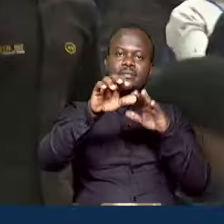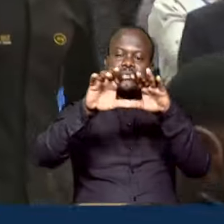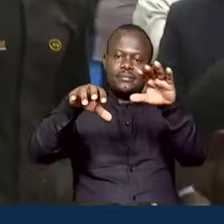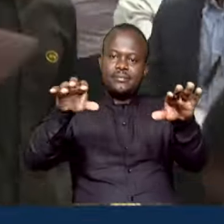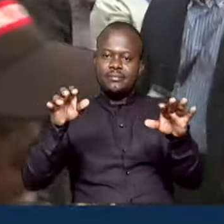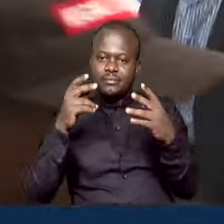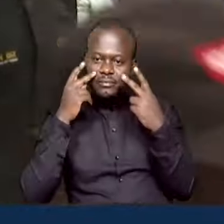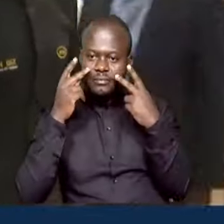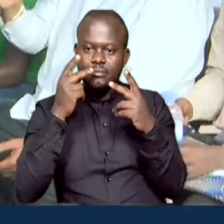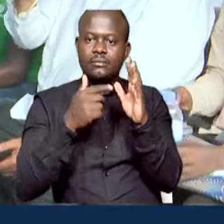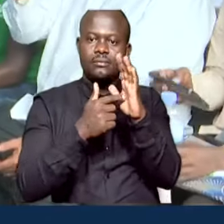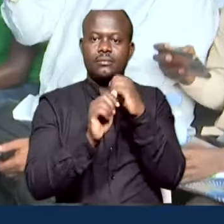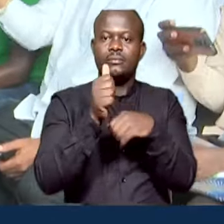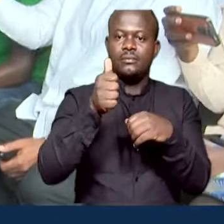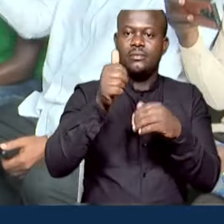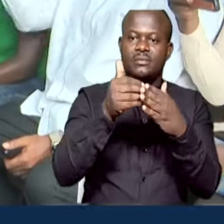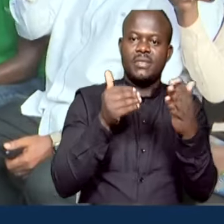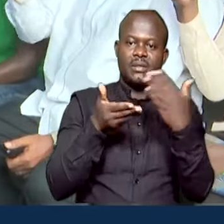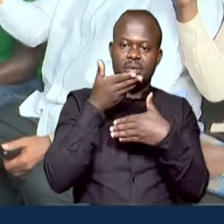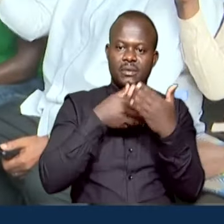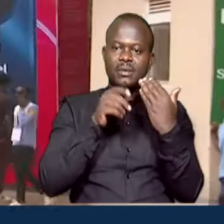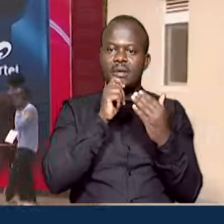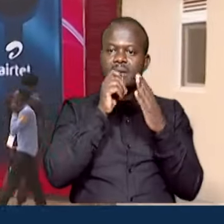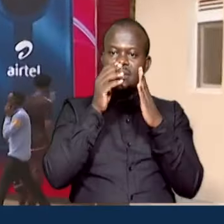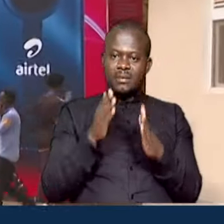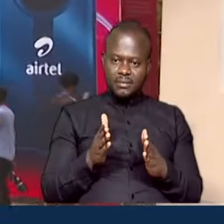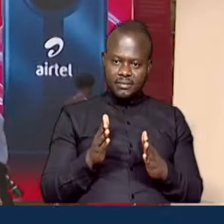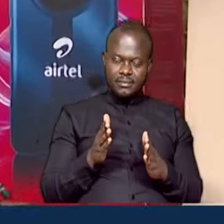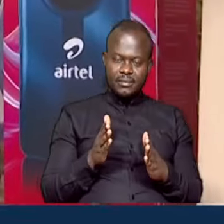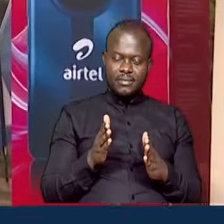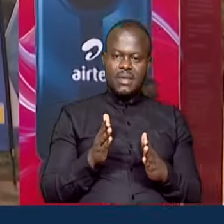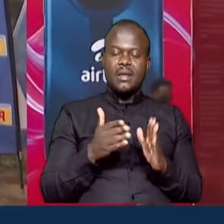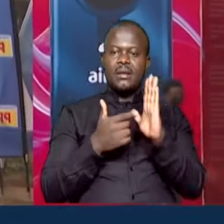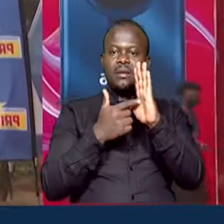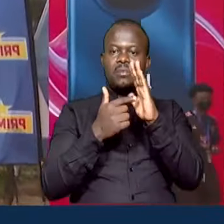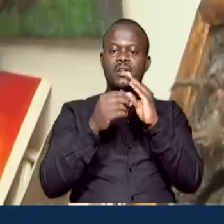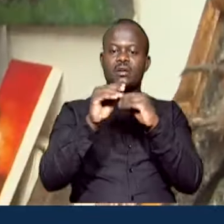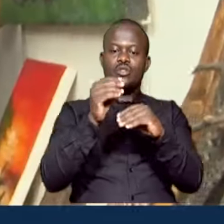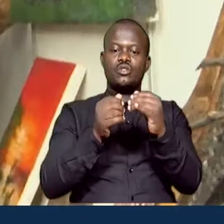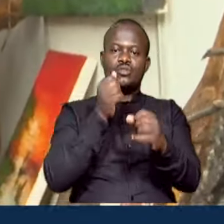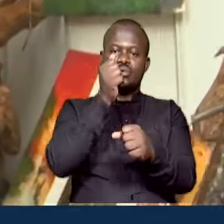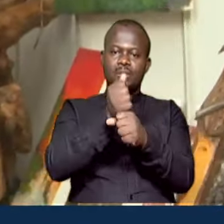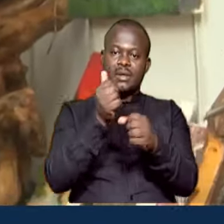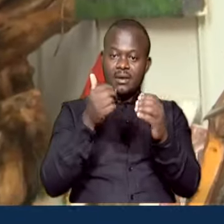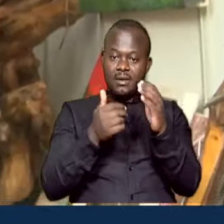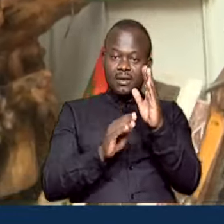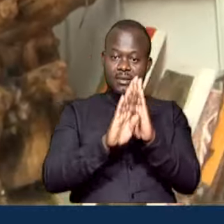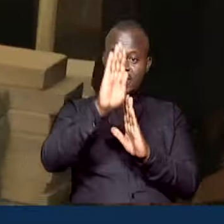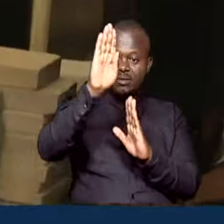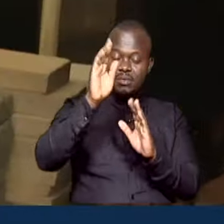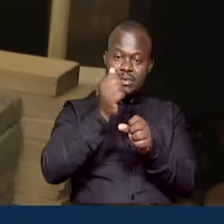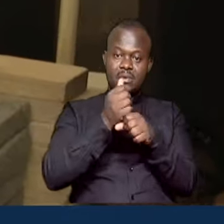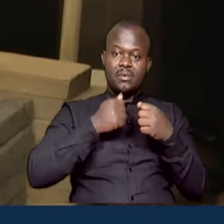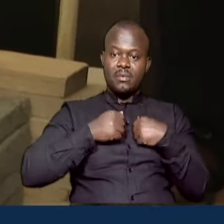baje kumurika ibikorwa byabo mbere yo kugirana ikiganiro n'abanyamakuru. Imurikagurisha ry'uyu mwaka rifite umwihariko wo guteza imbere ibikorerwa mu Rwanda mu